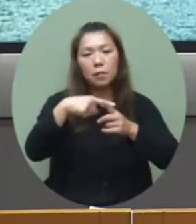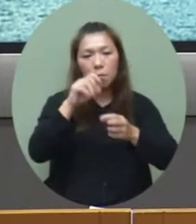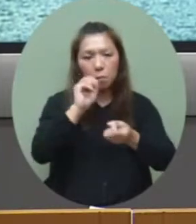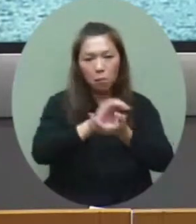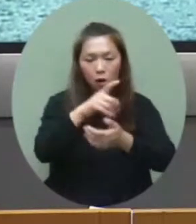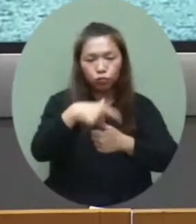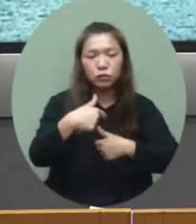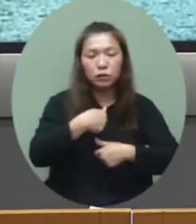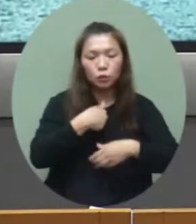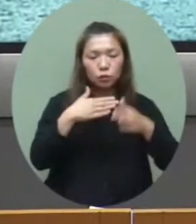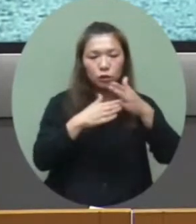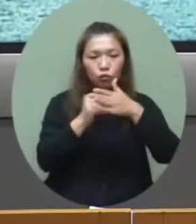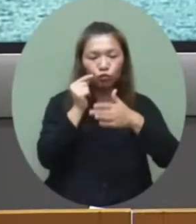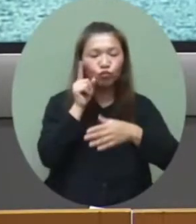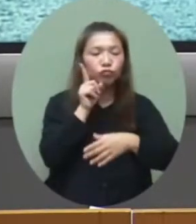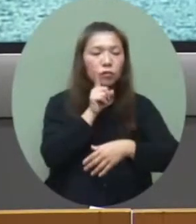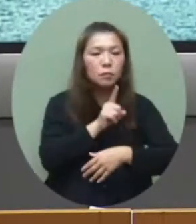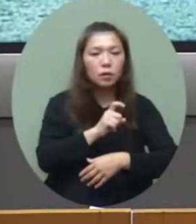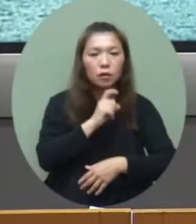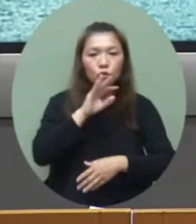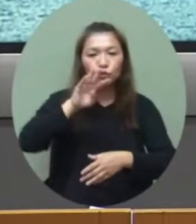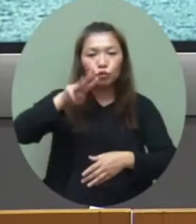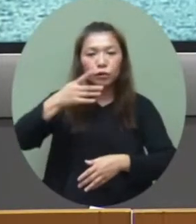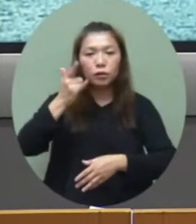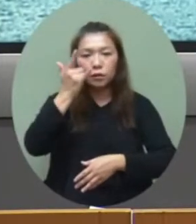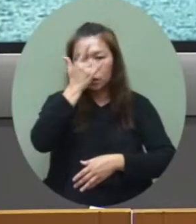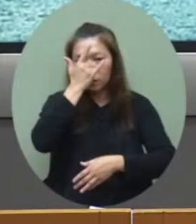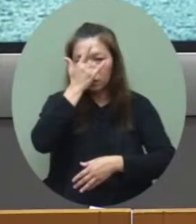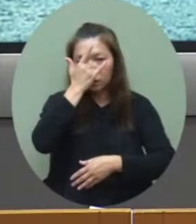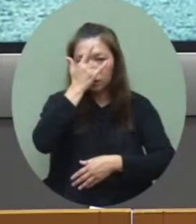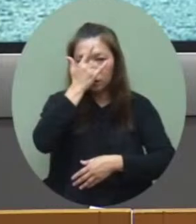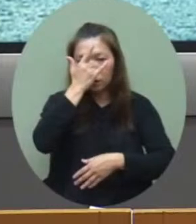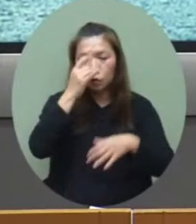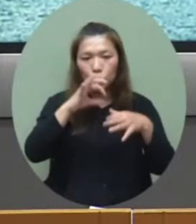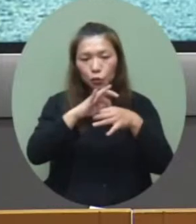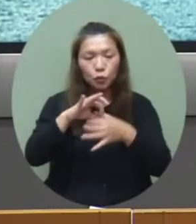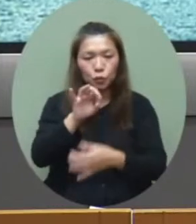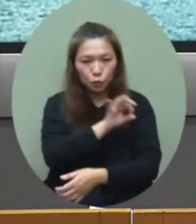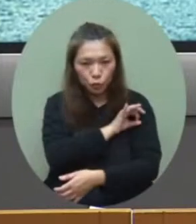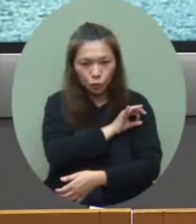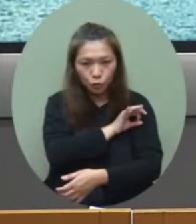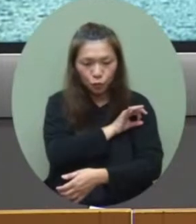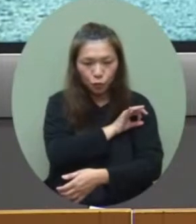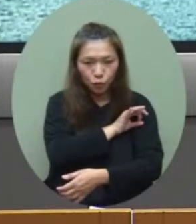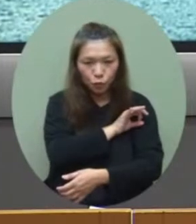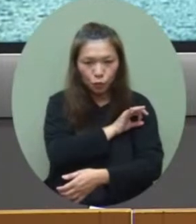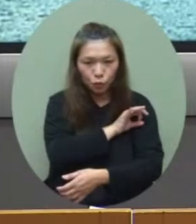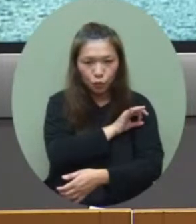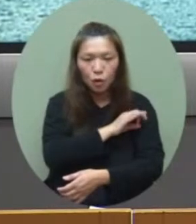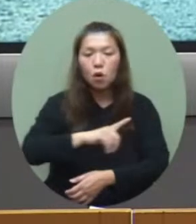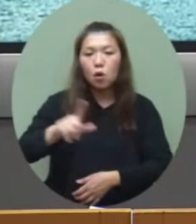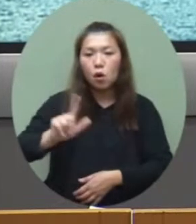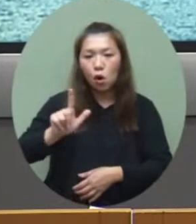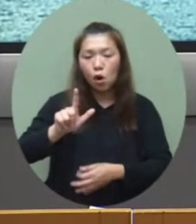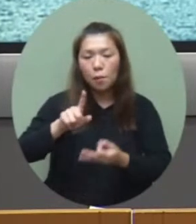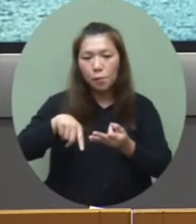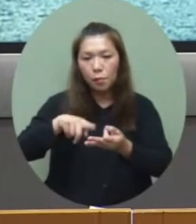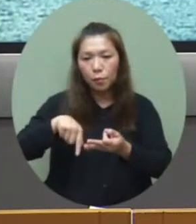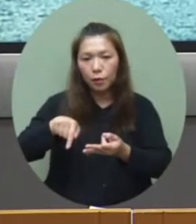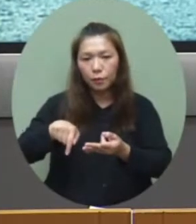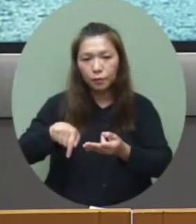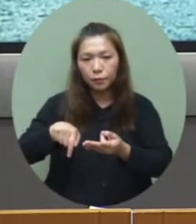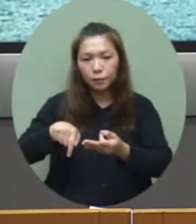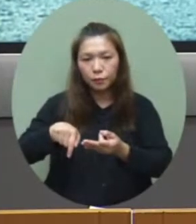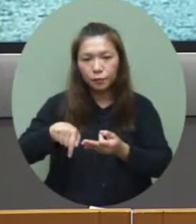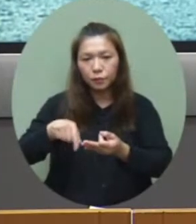students with 3 confirmed cases. This class will be suspended for a week. 順德聯誼會聯誼總會梁